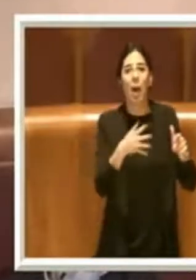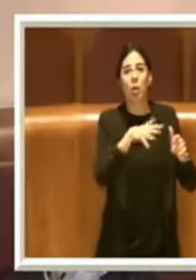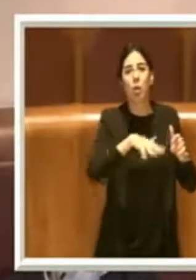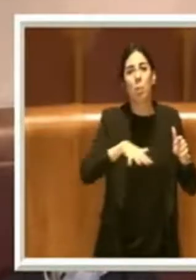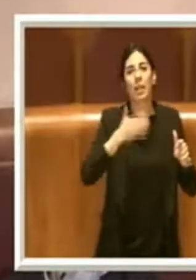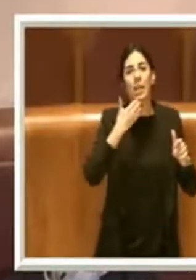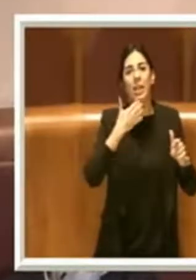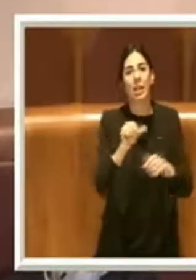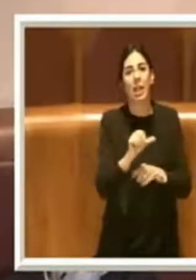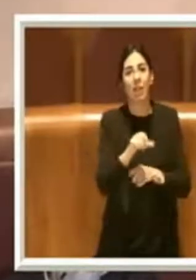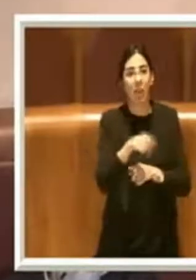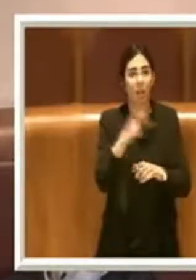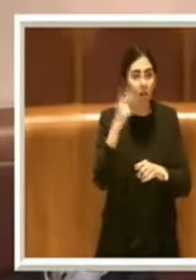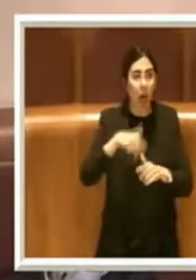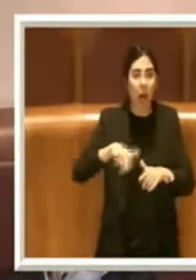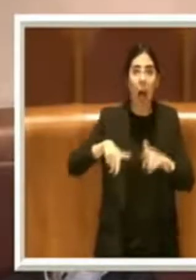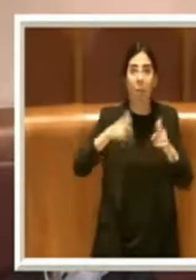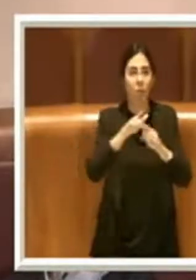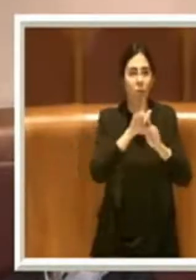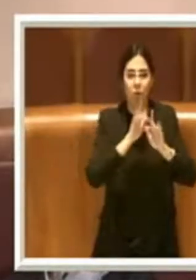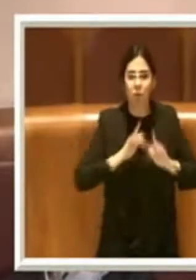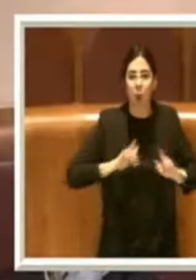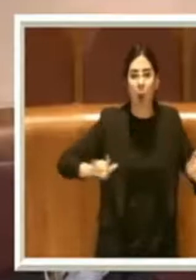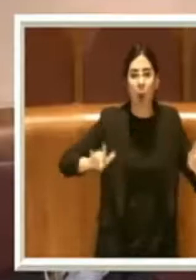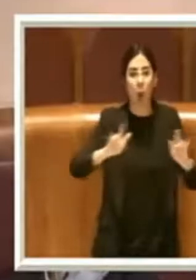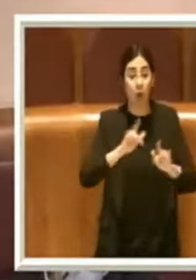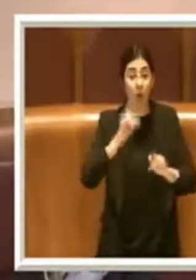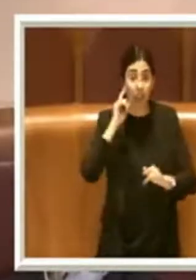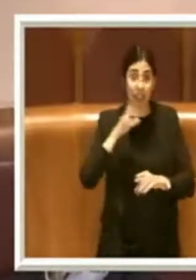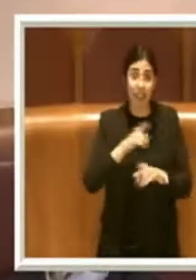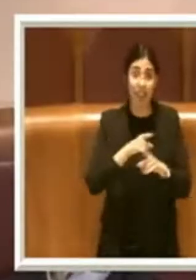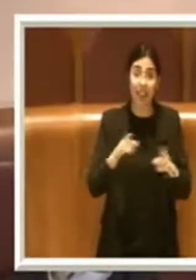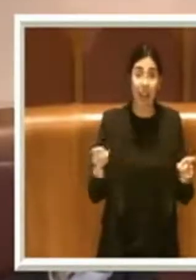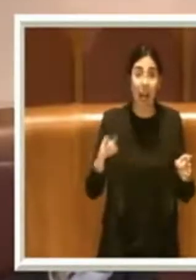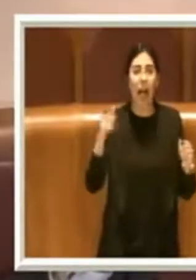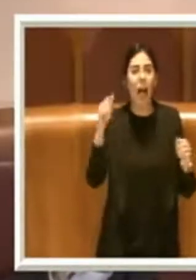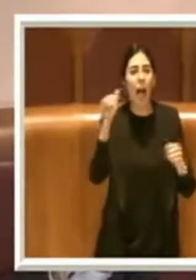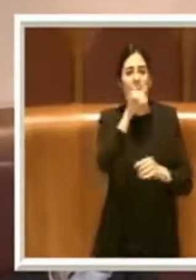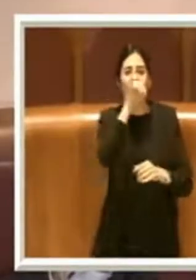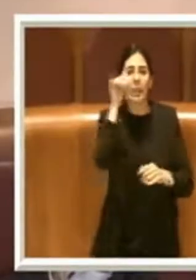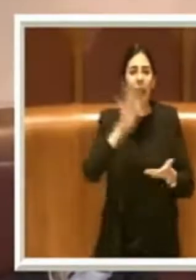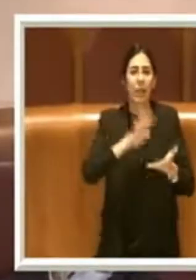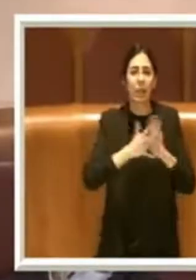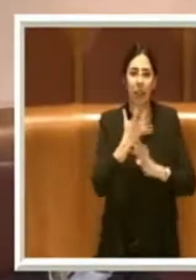priva di alberature e come sapete nel periodo estivo era una fornace.